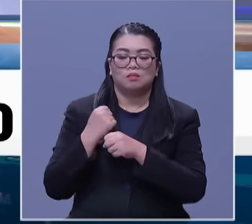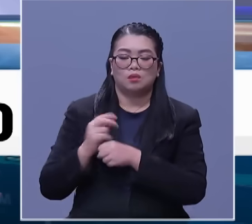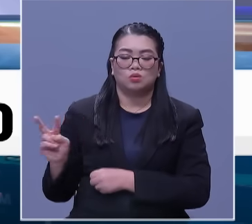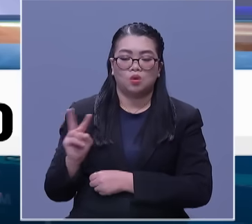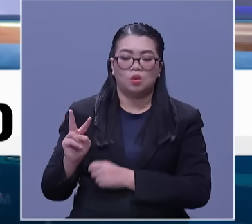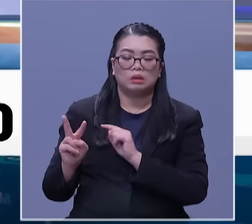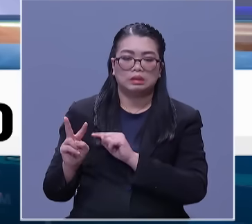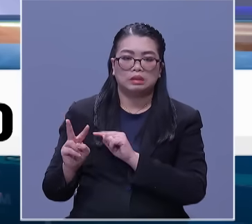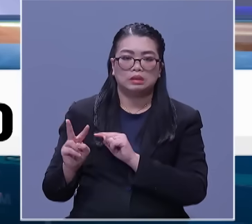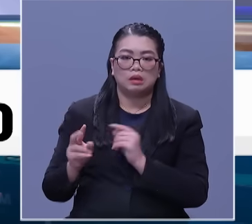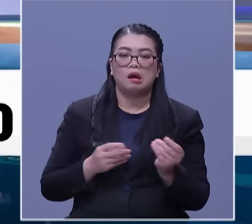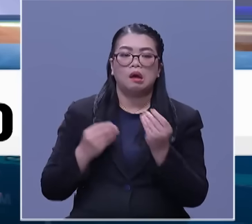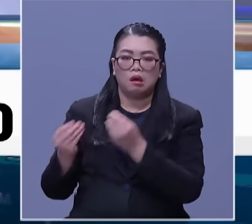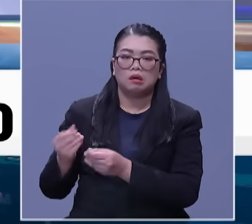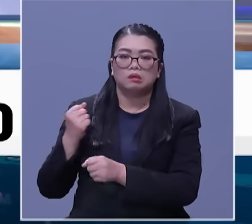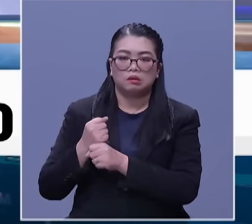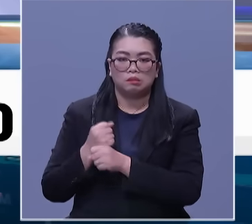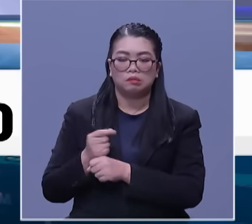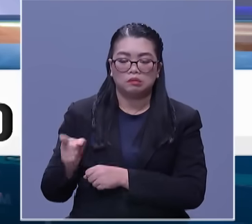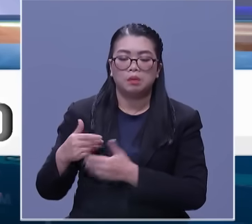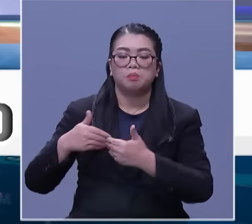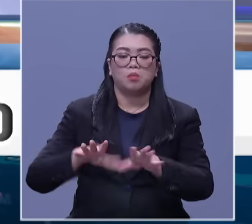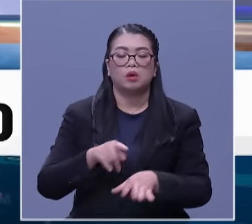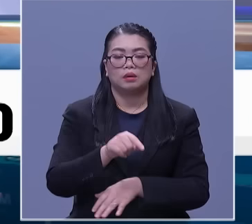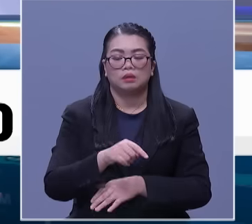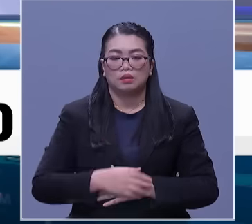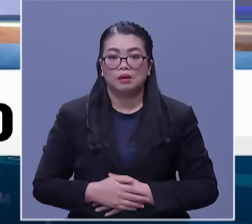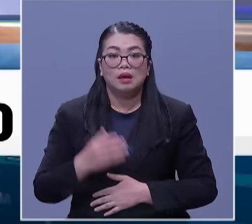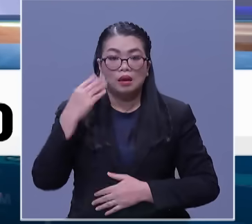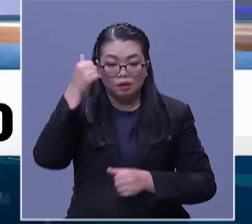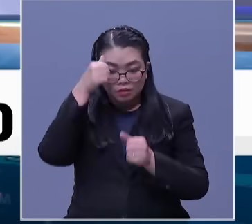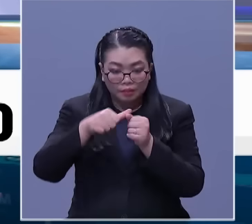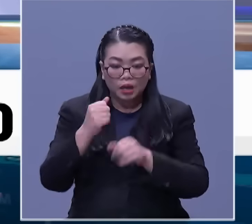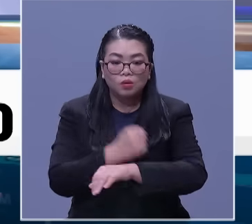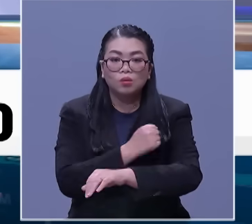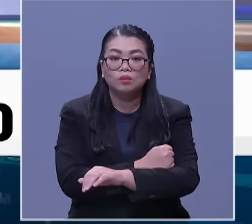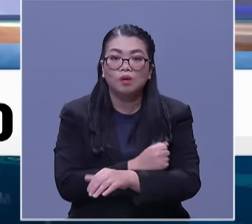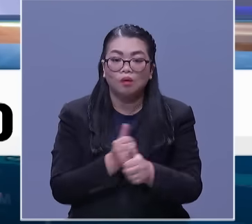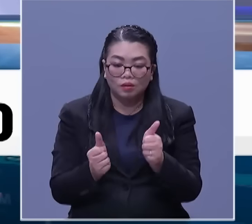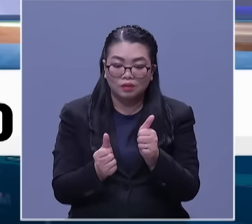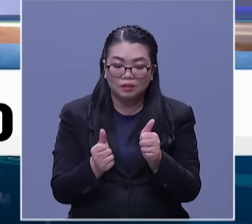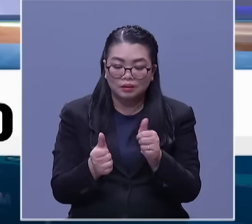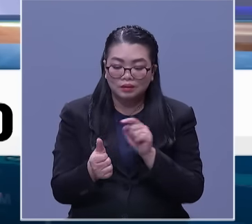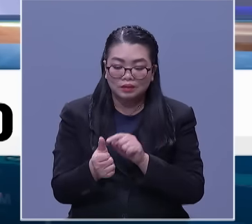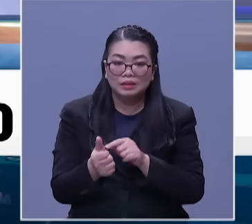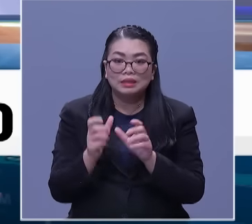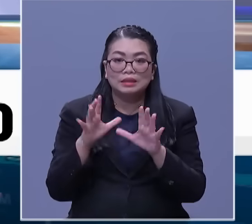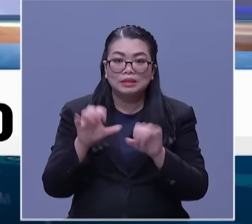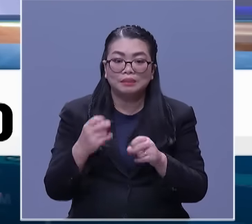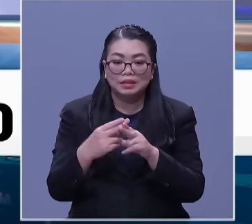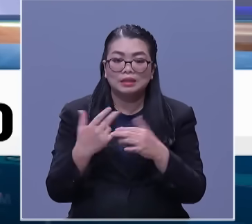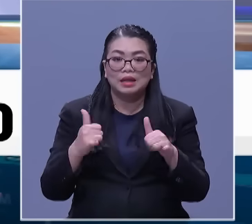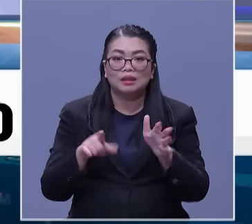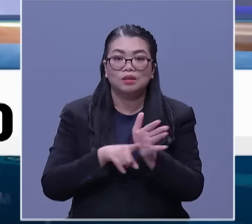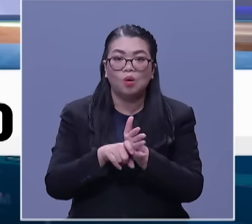เป็นแพะค่ะอืขณะเดียวกันเรื่องของนายหนอนคงยังจำกันได้นะที่ก่อนหน้านี้ถูกจับได้คนล่าสุดเนี่ยใช่เห็นบอกว่า